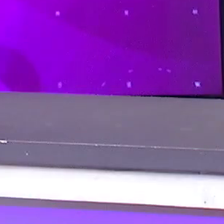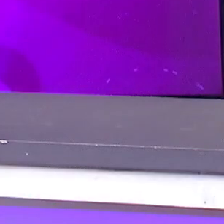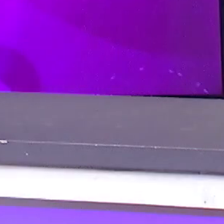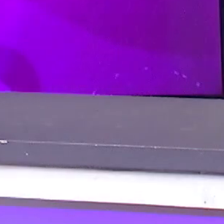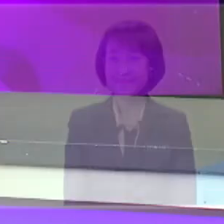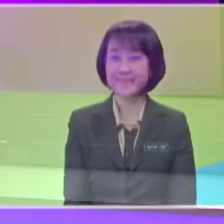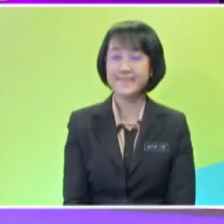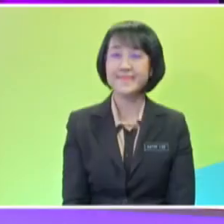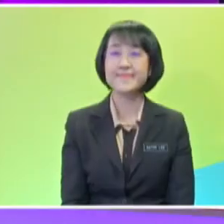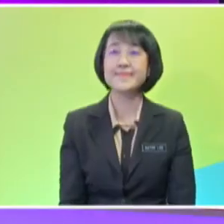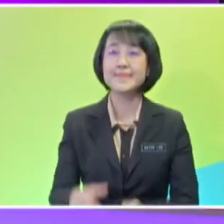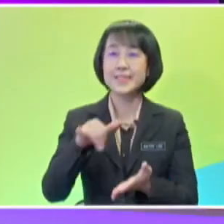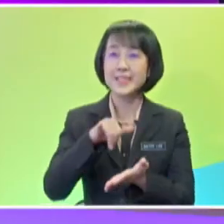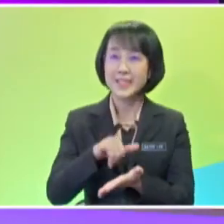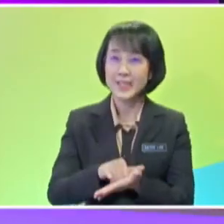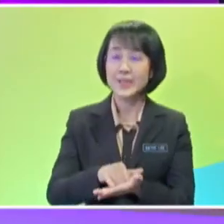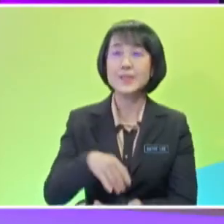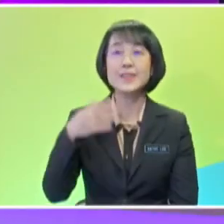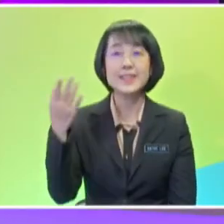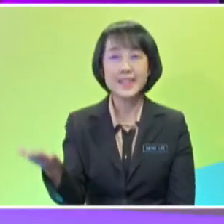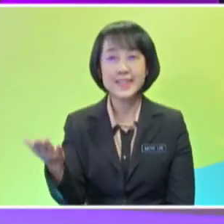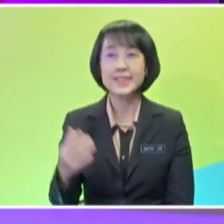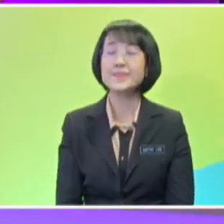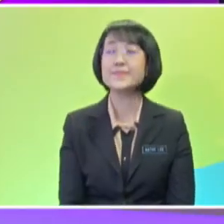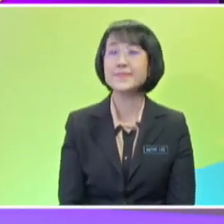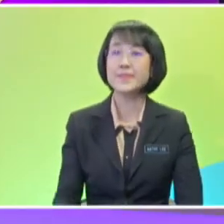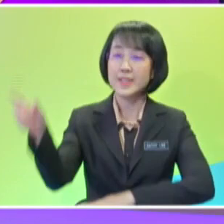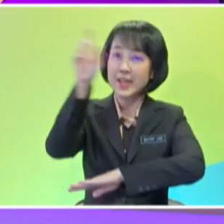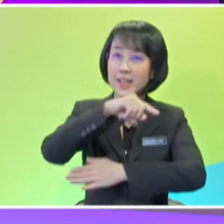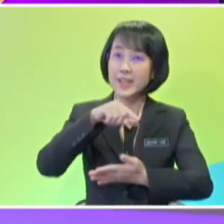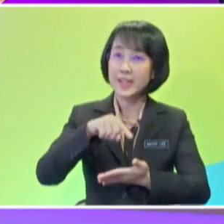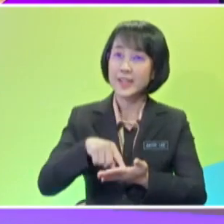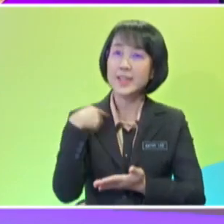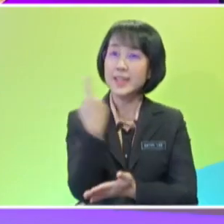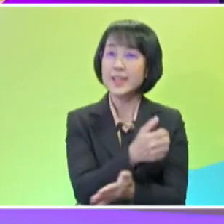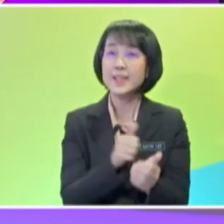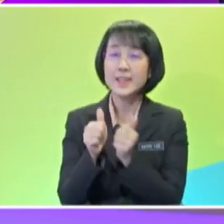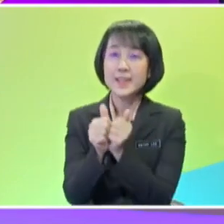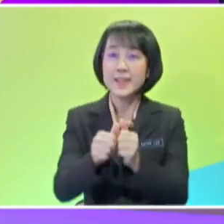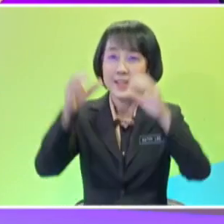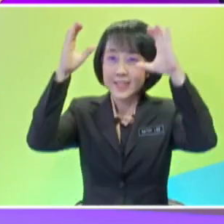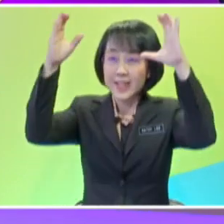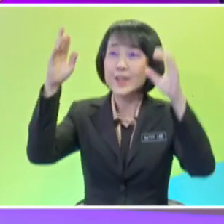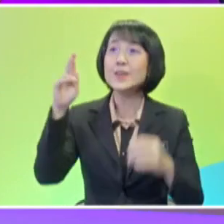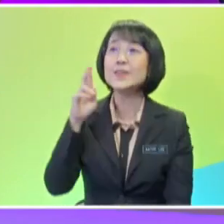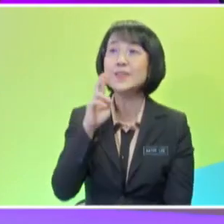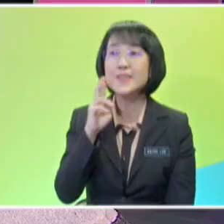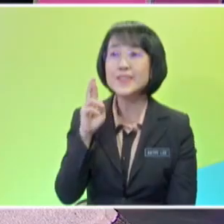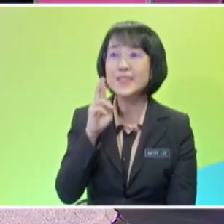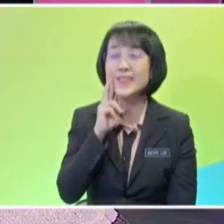itu dia hari ini kita ada bersama cekgu rosani cegu salam